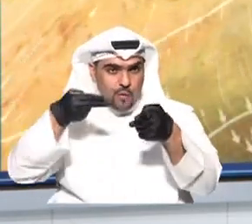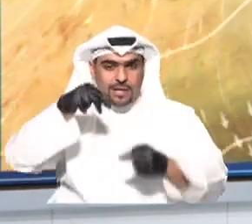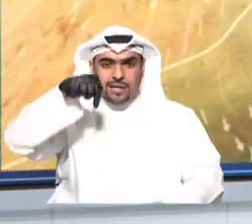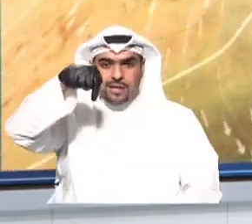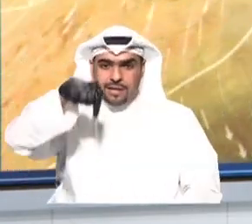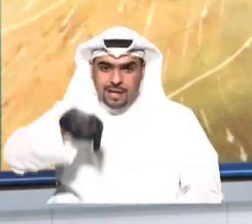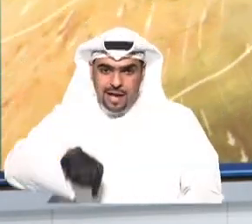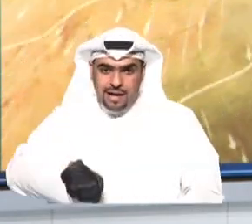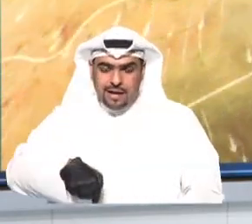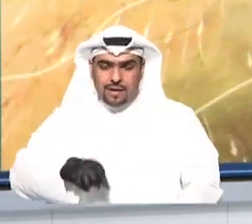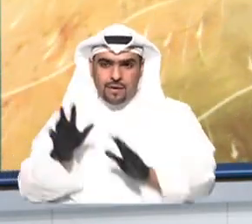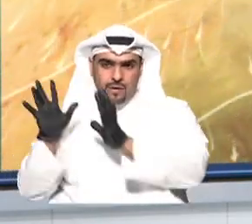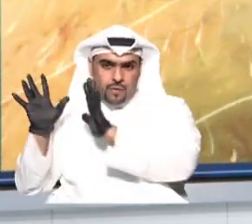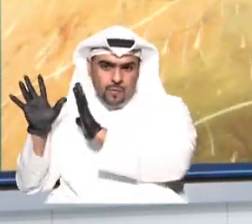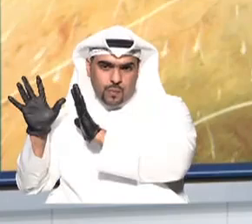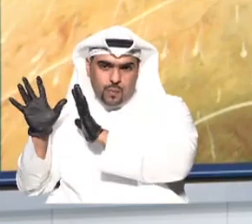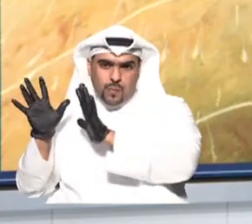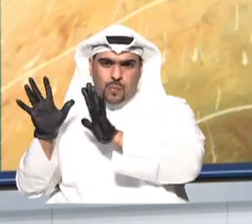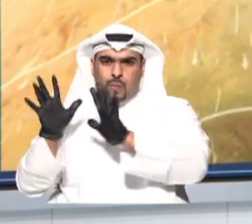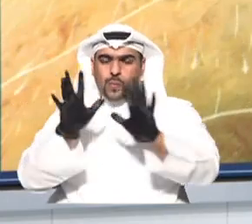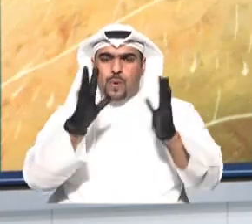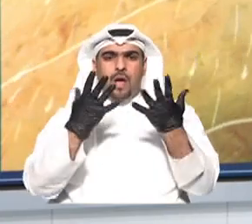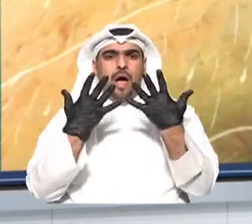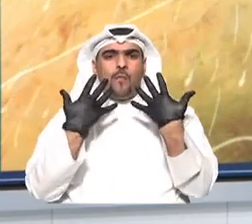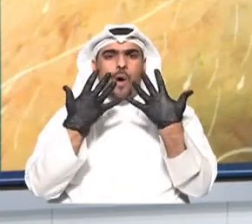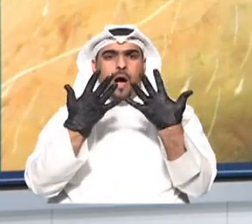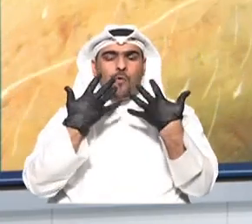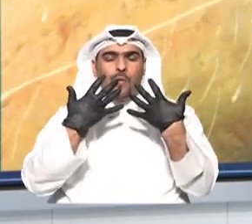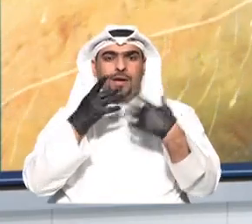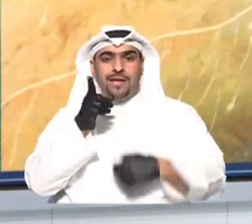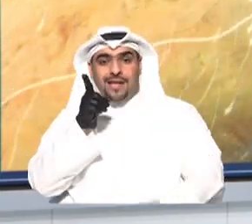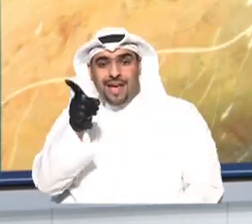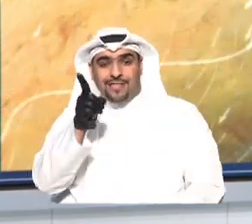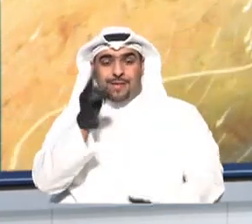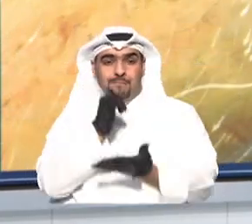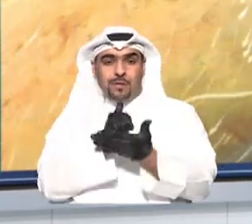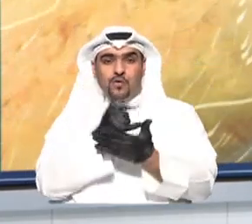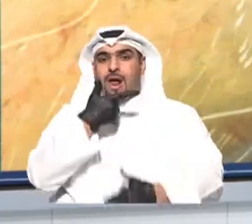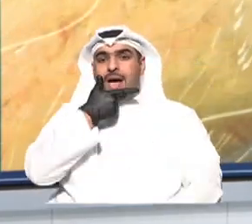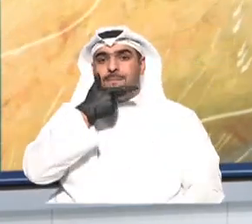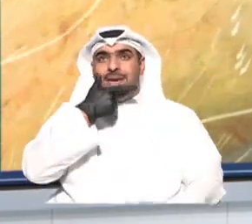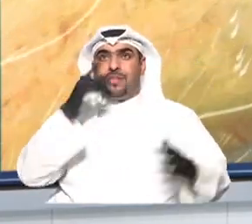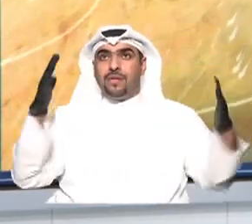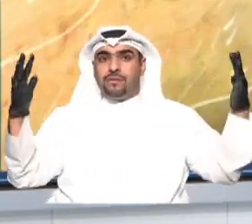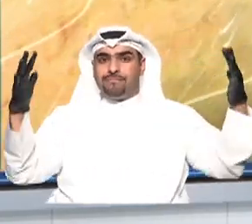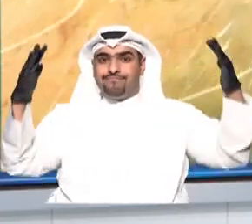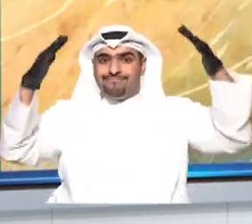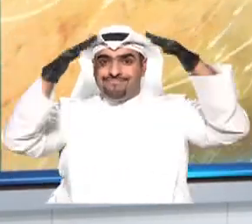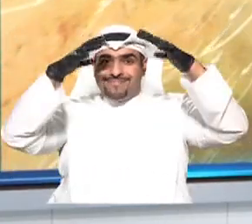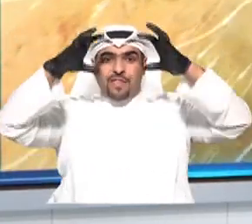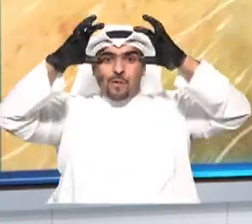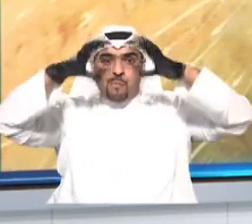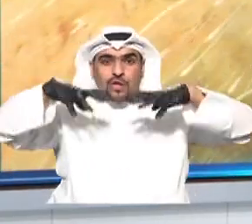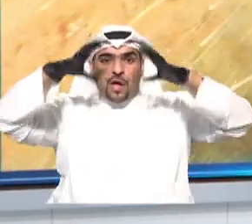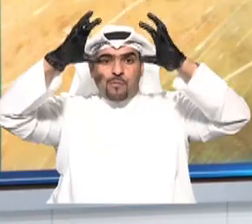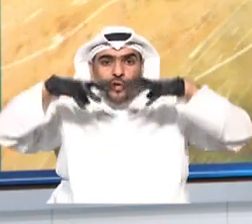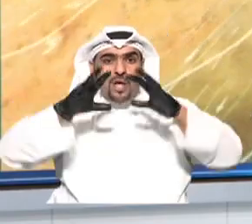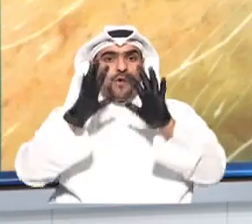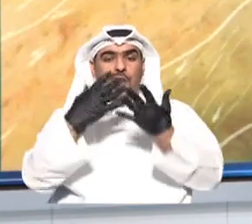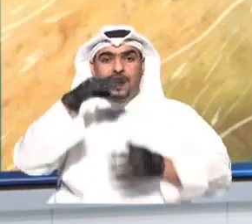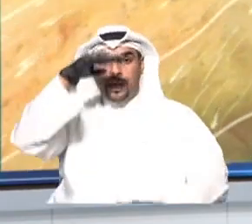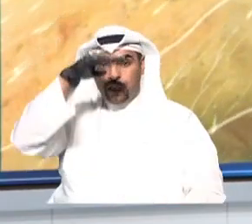بامتداد منخفض السودان الموسمي أدى إلى تساقط الأمطار على الأجزاء الجنوبية للمملكة العربية السعودية ممتدة إلى